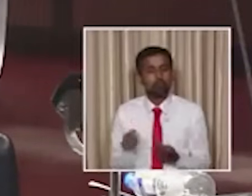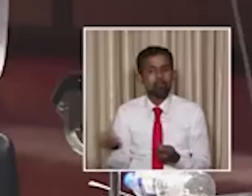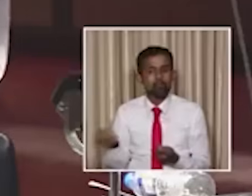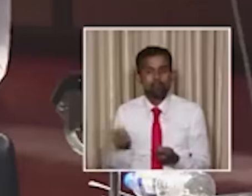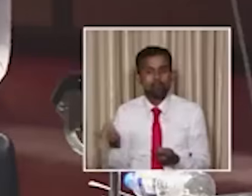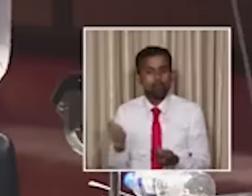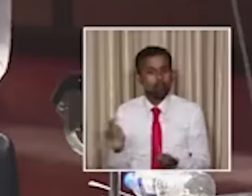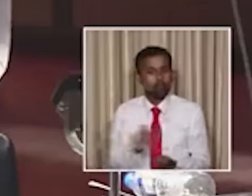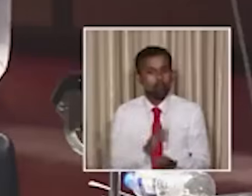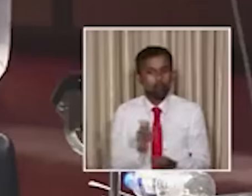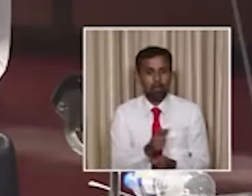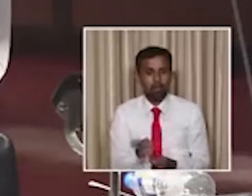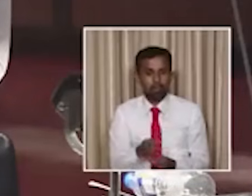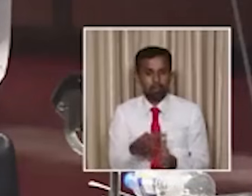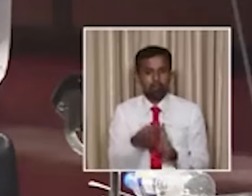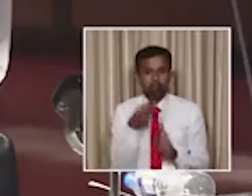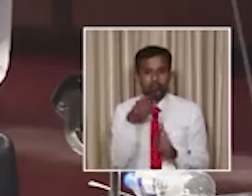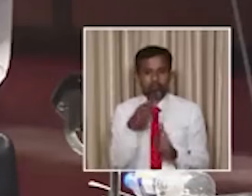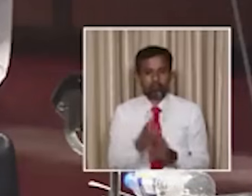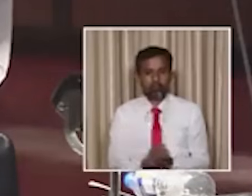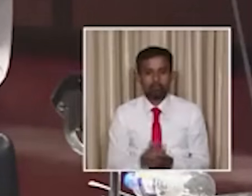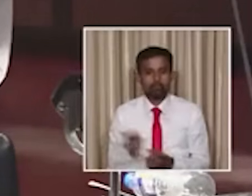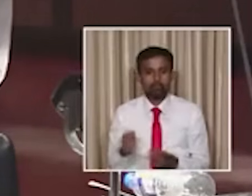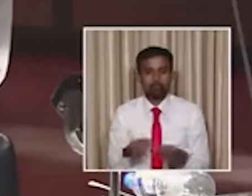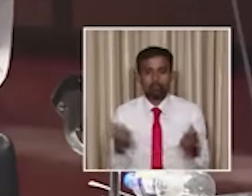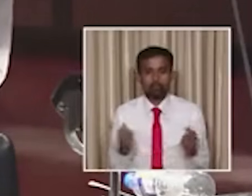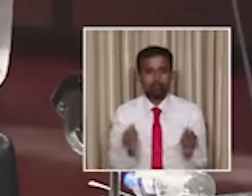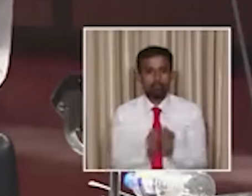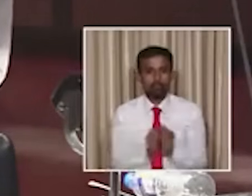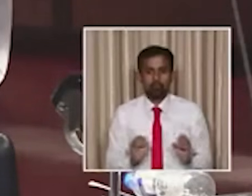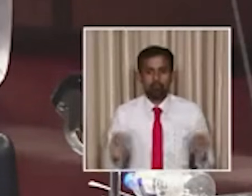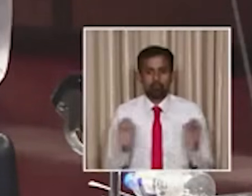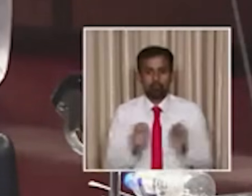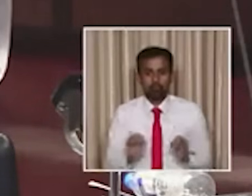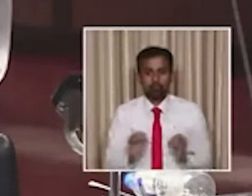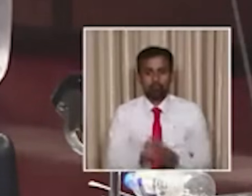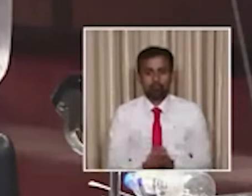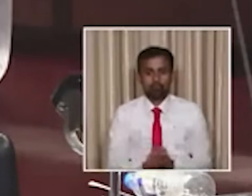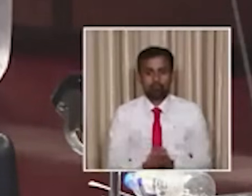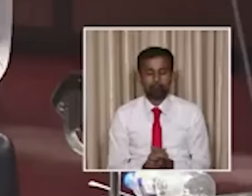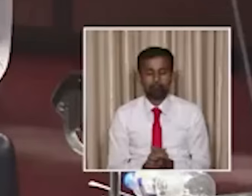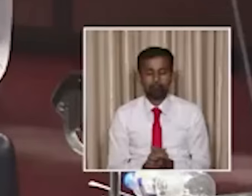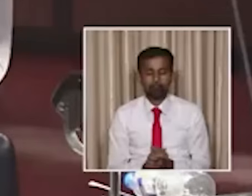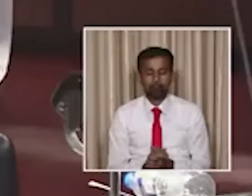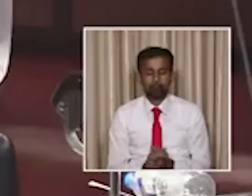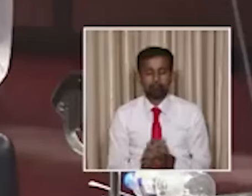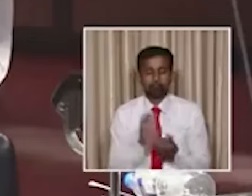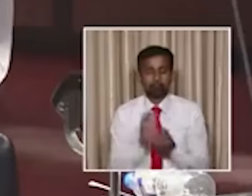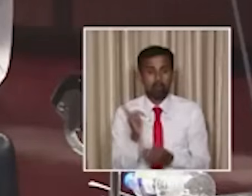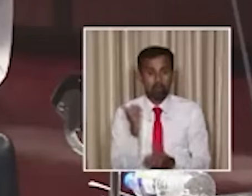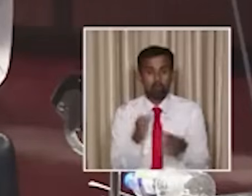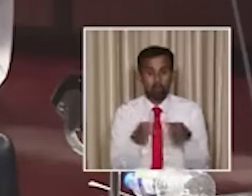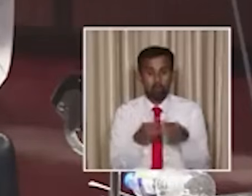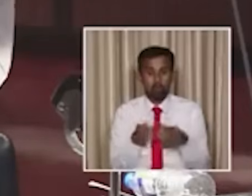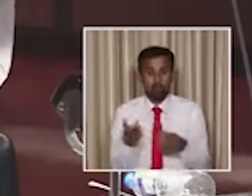இல்லை. அந்த வகையிலே இந்த இராணுவத்தினுடைய நிதி என்பது நான் நினைக்கின்றேன்,